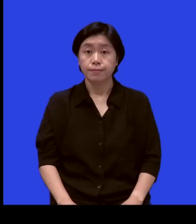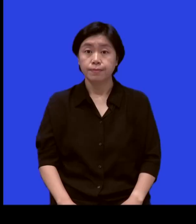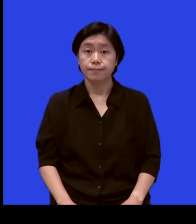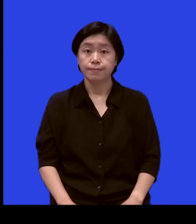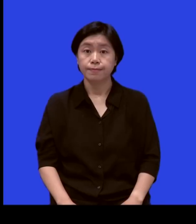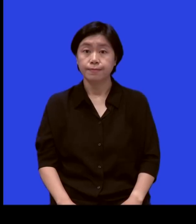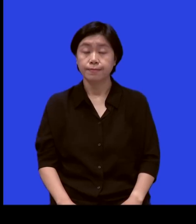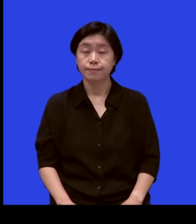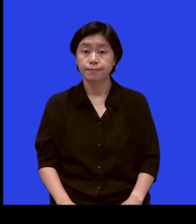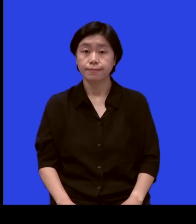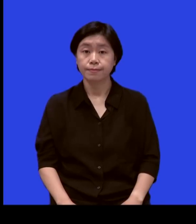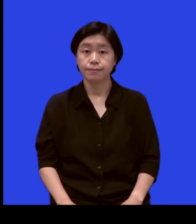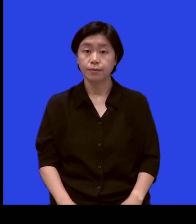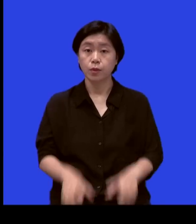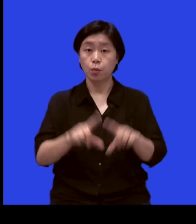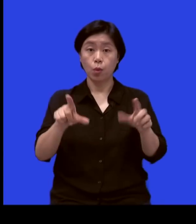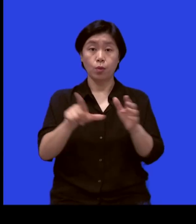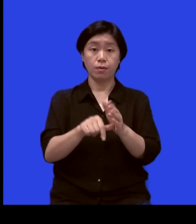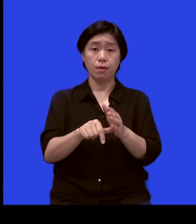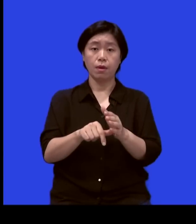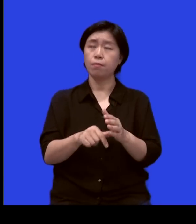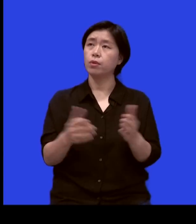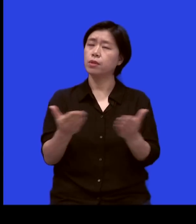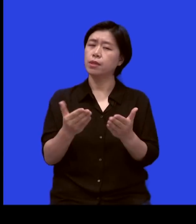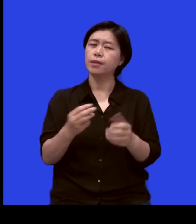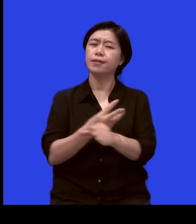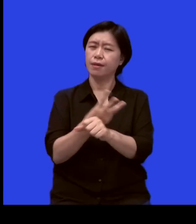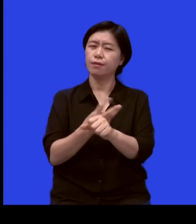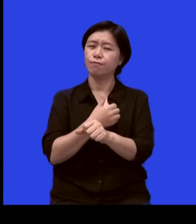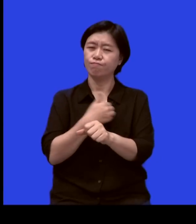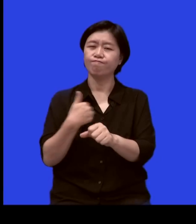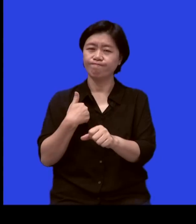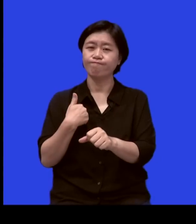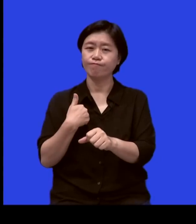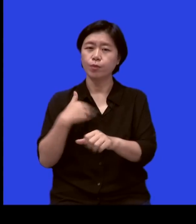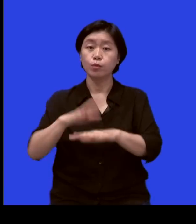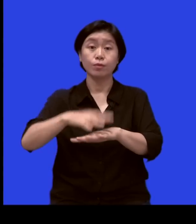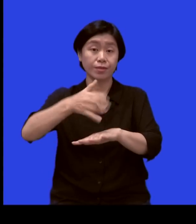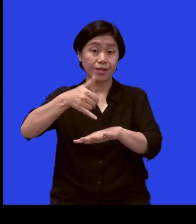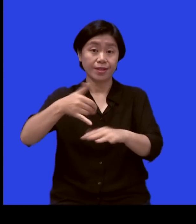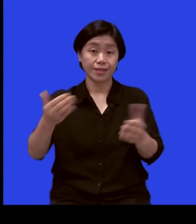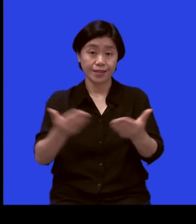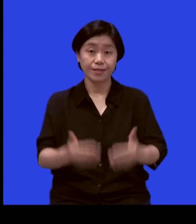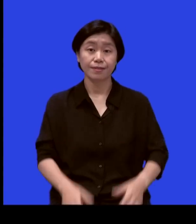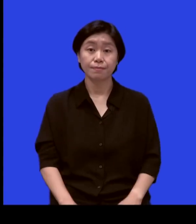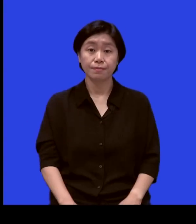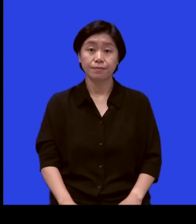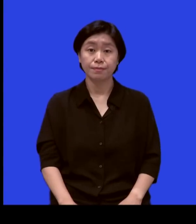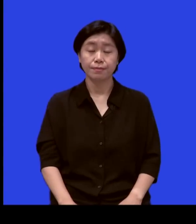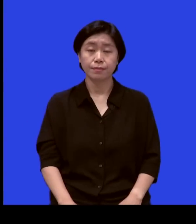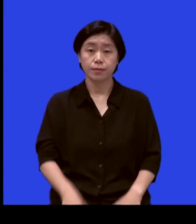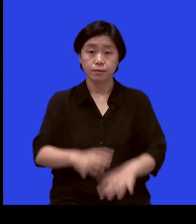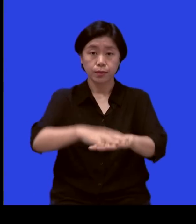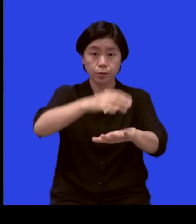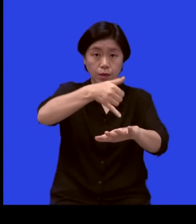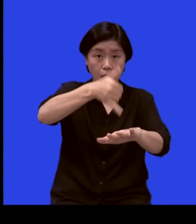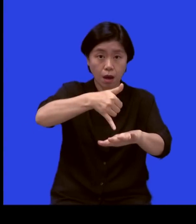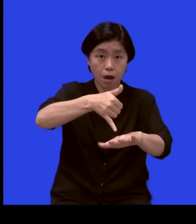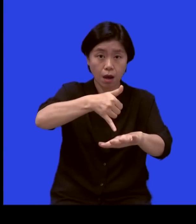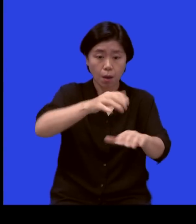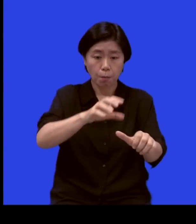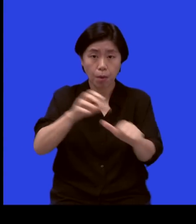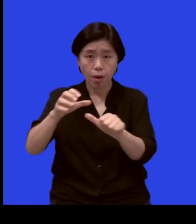그리고 평소에는 3시간 노동을 해요. 농사 짓는 거죠. 예. 근데 그게 굉장한 그 치유 프로그램이